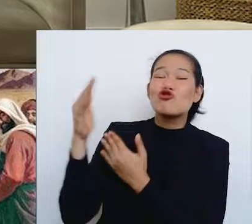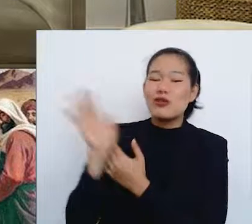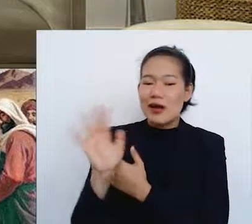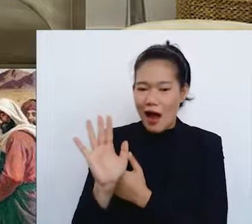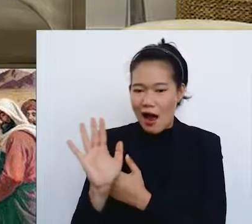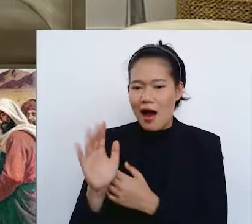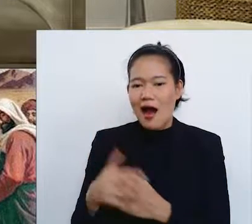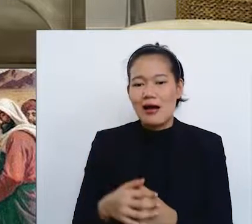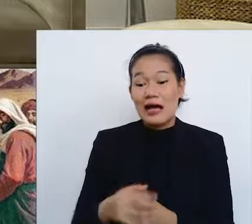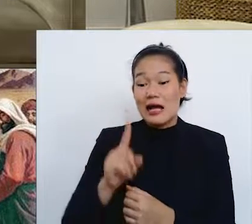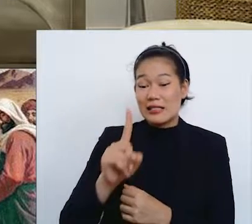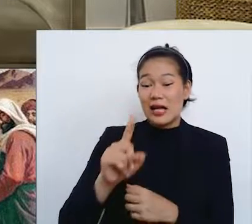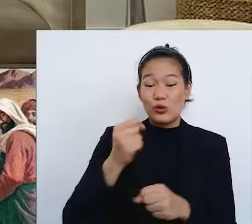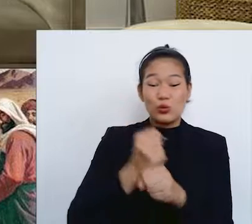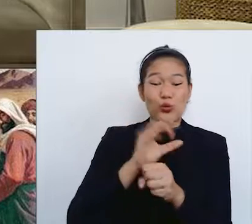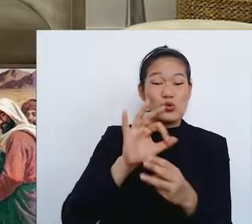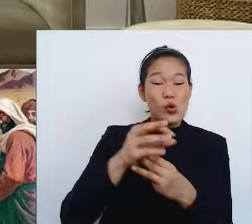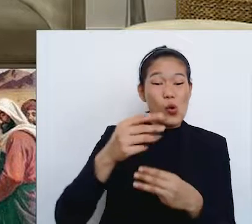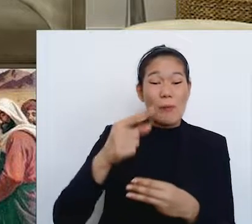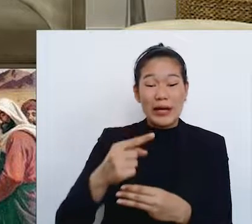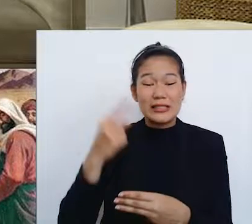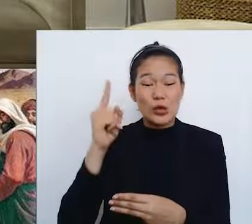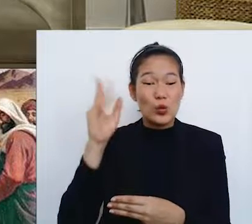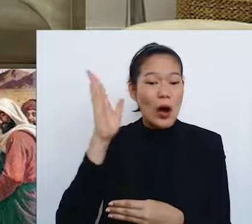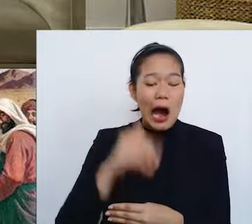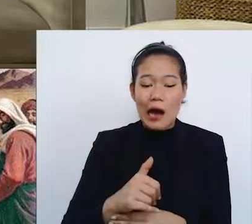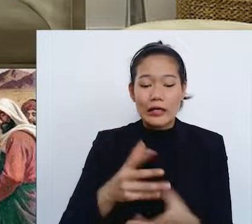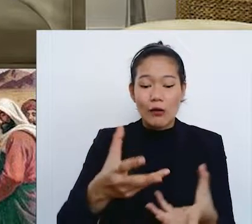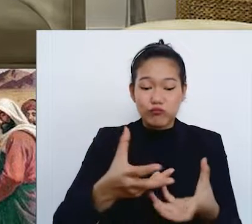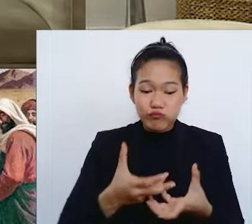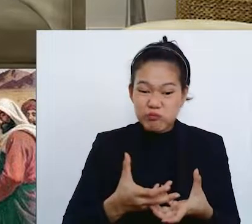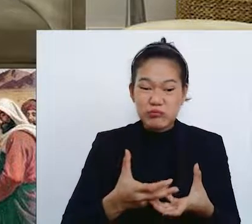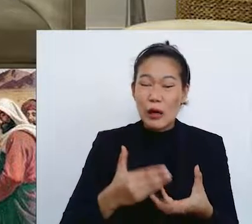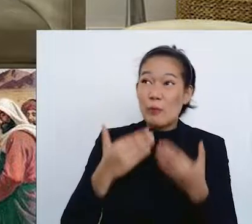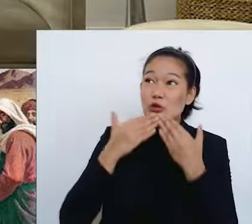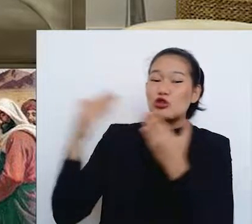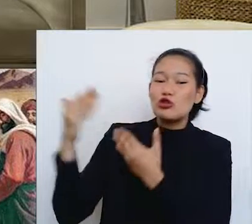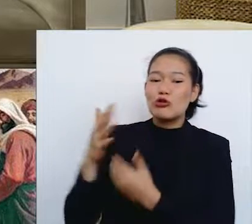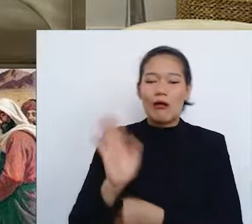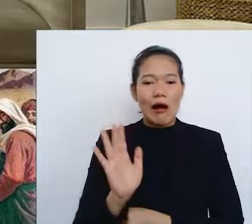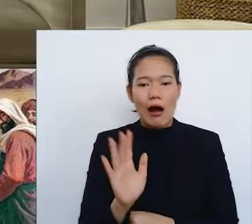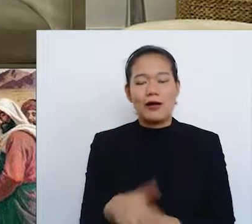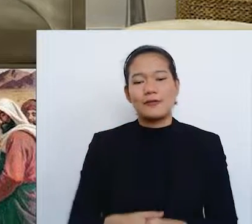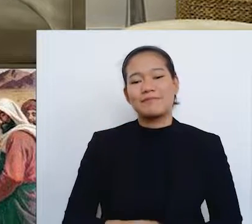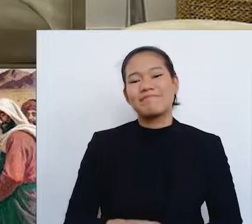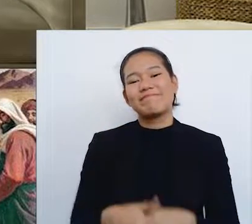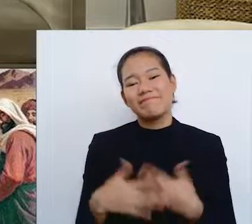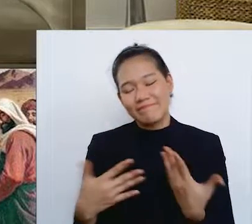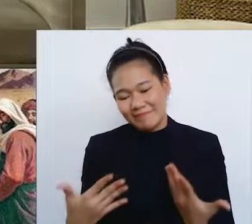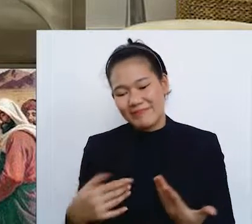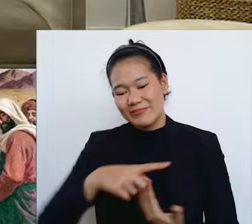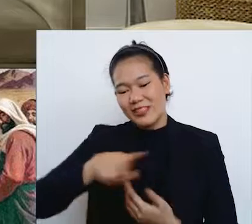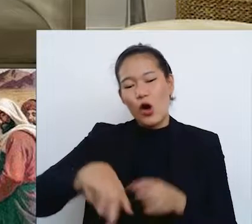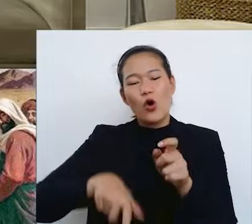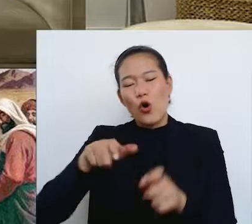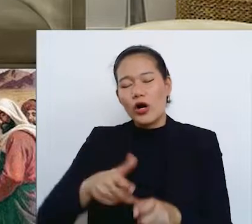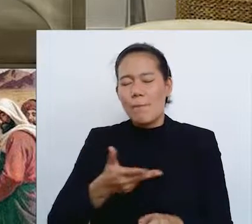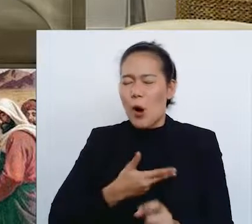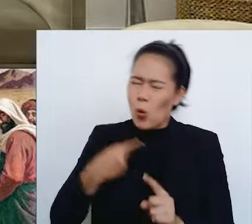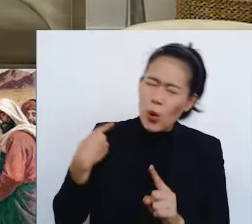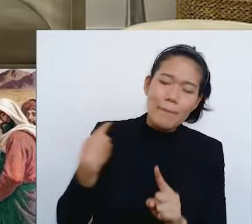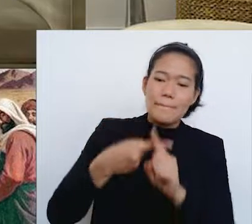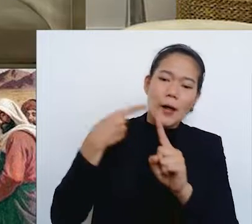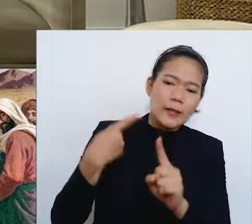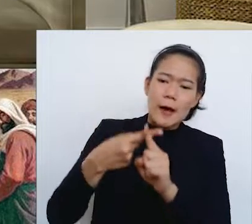bersyukur dengan satu gomer setiap hari yang sudah Tuhan berikan. Mereka